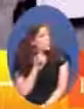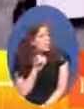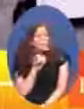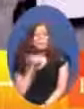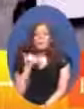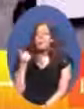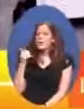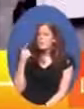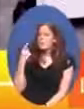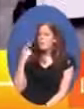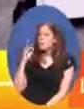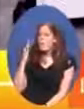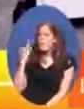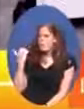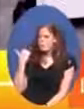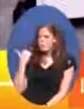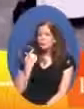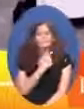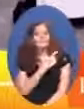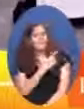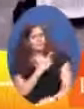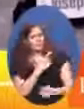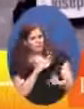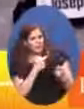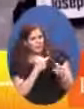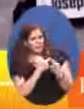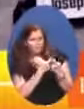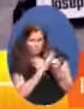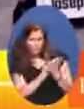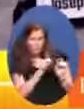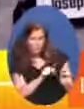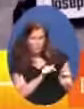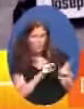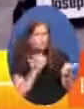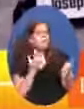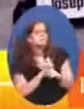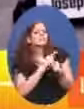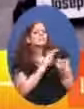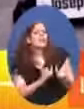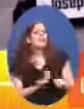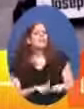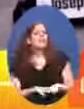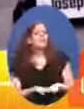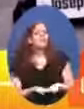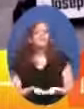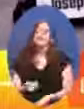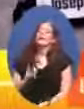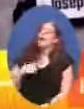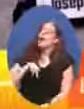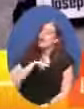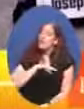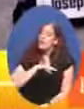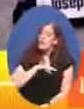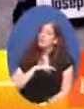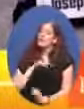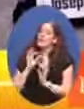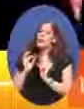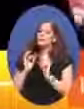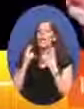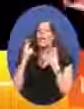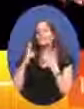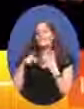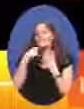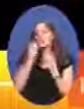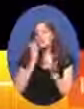ביום חמישי. אז את מעודכנת, את תחשבית. אז מה אתם עושים שם עכשיו? אנחנו למעשה, חשוב